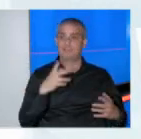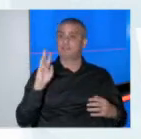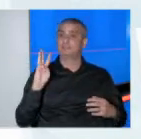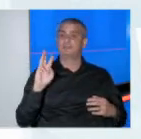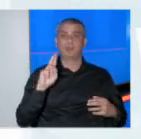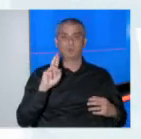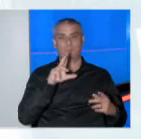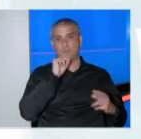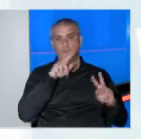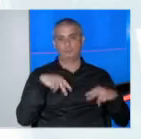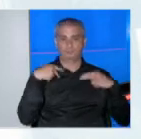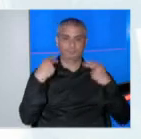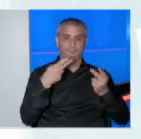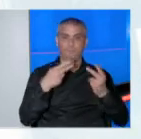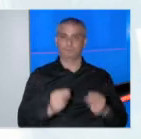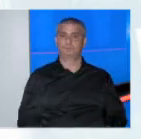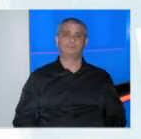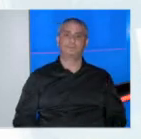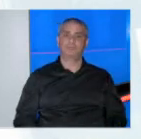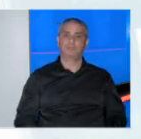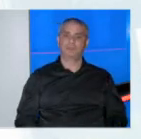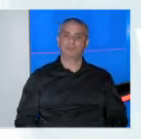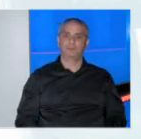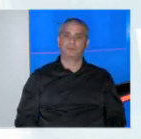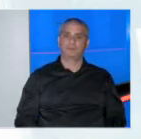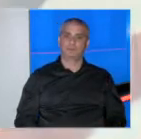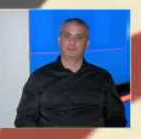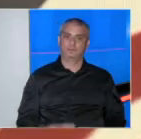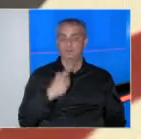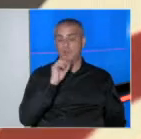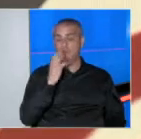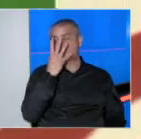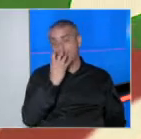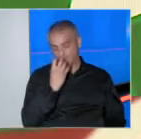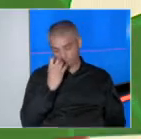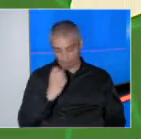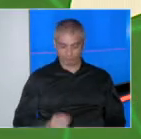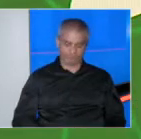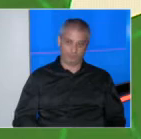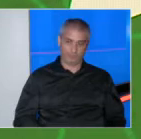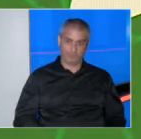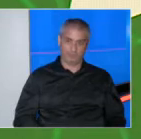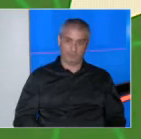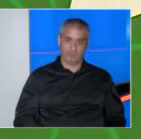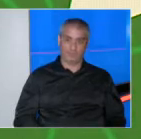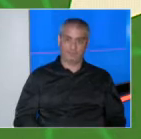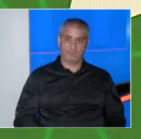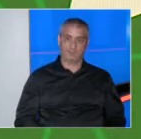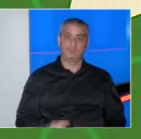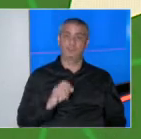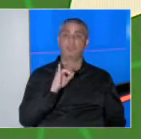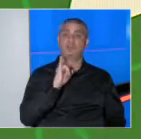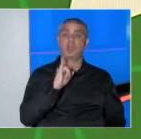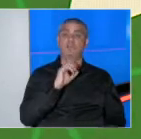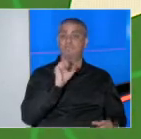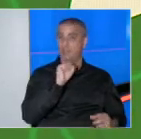רוטמן מרטווט את הציוץ הזה וכותב, סד עצוב. יואב סגלוביץ', חבר הכנסת מיש עתיד,